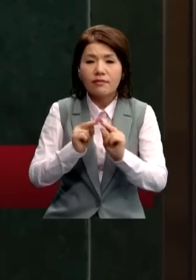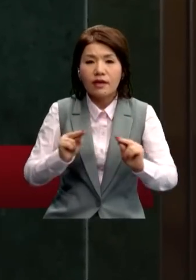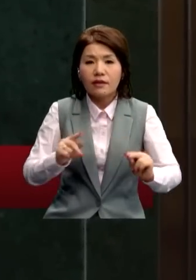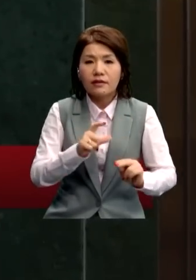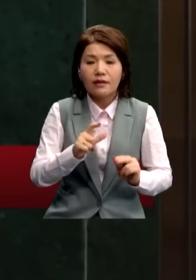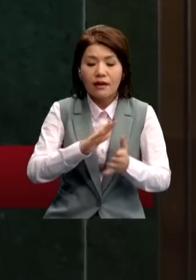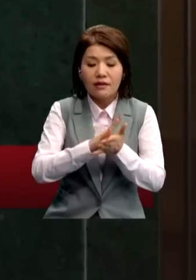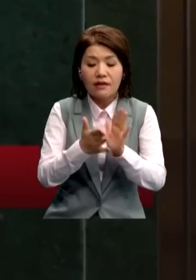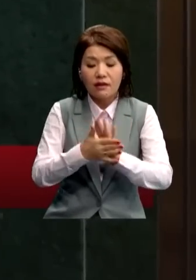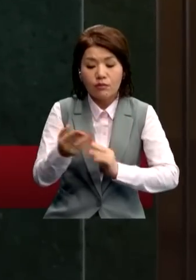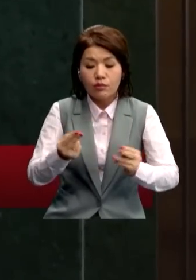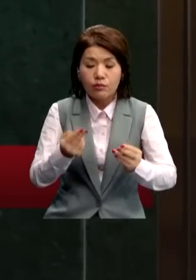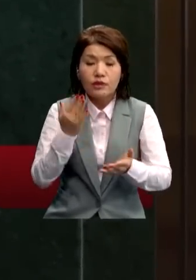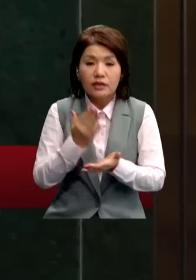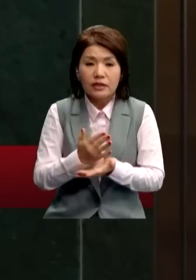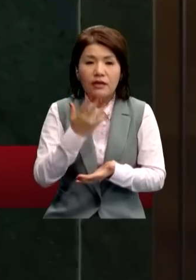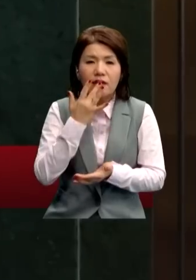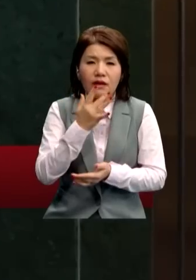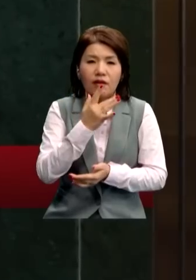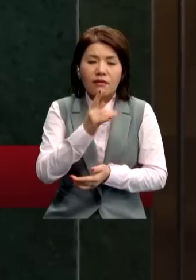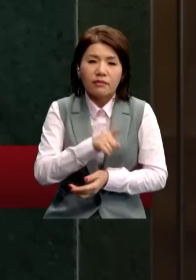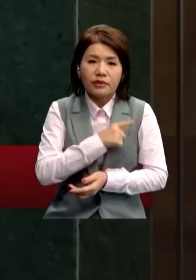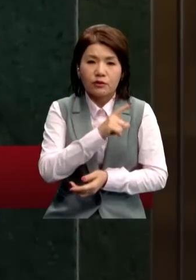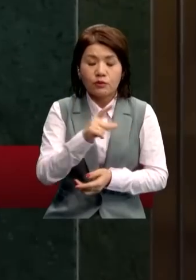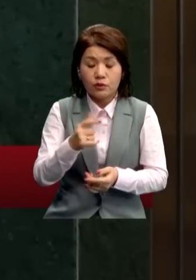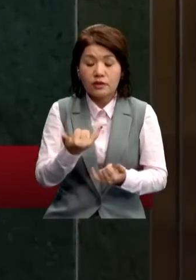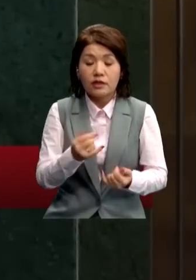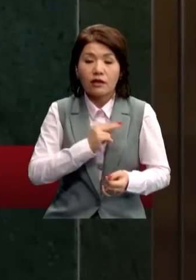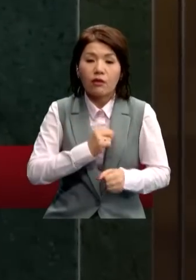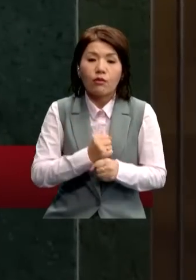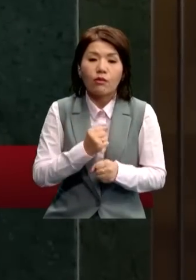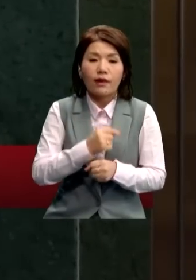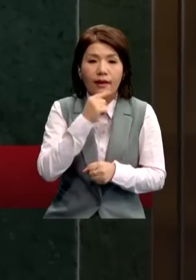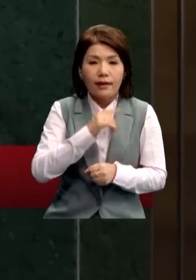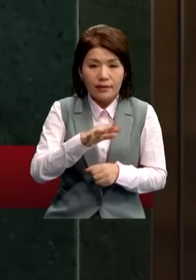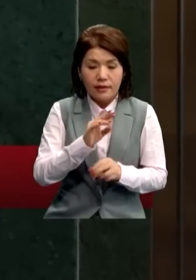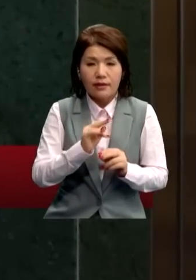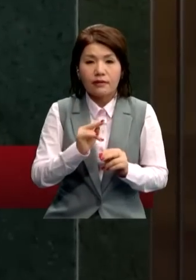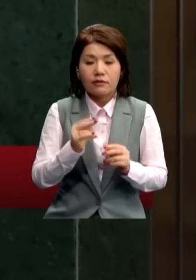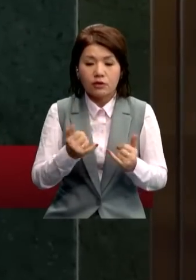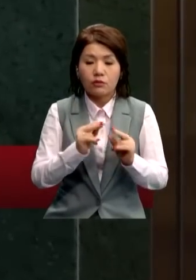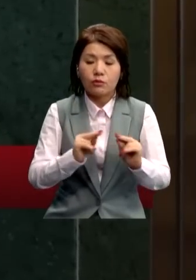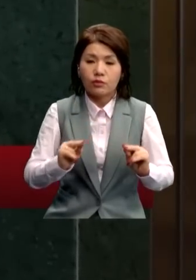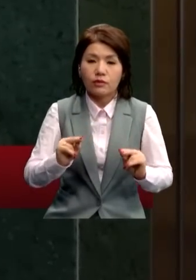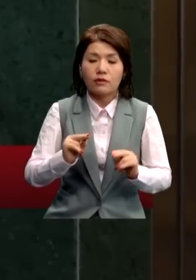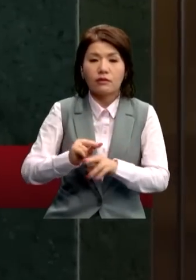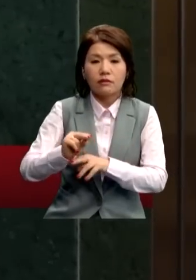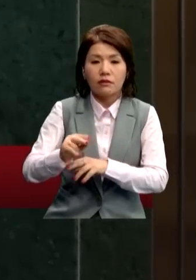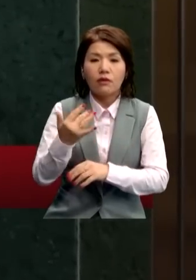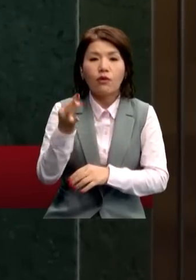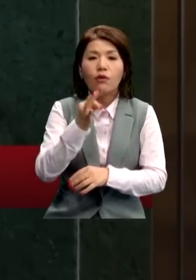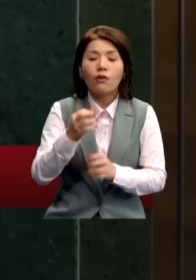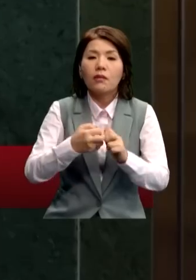өзінің контрактісін біледі. Қазір де шетелдік қанша мамандар осында жұмыс істеп жатыр. Ресейдің мұғалімдері де жұмыс істеп жатыр осында. Сіз сондай